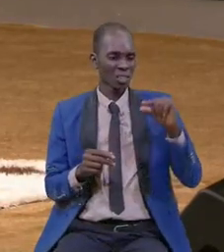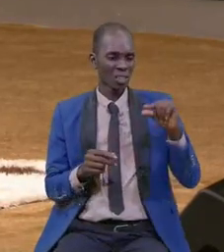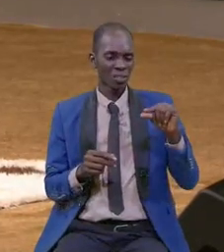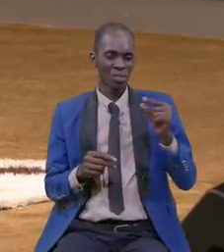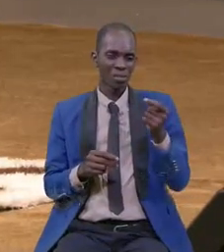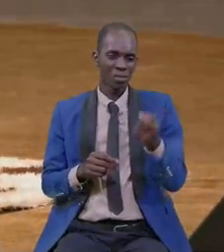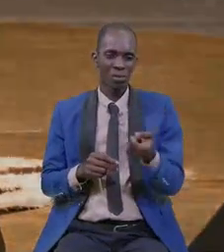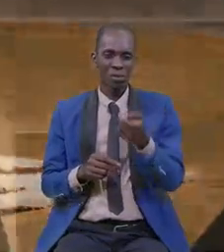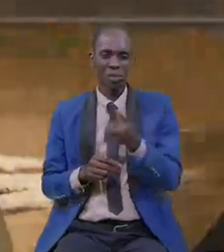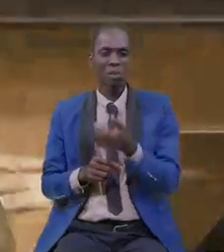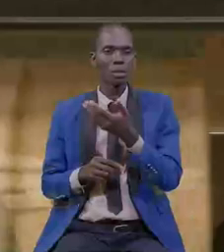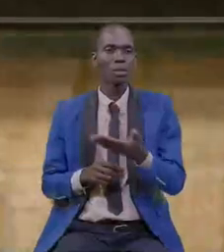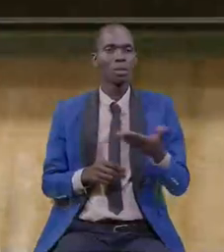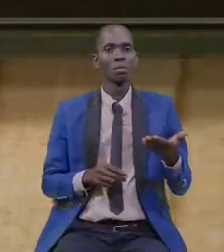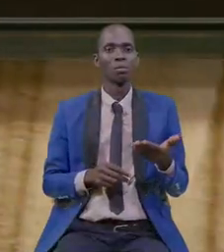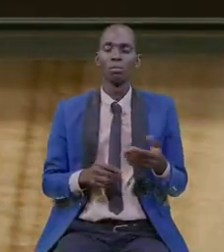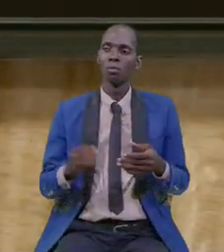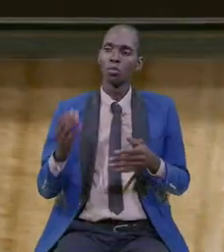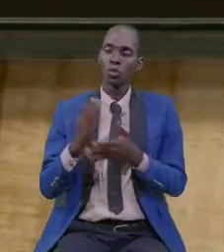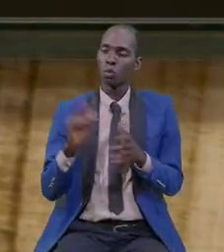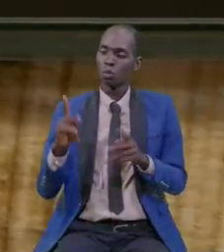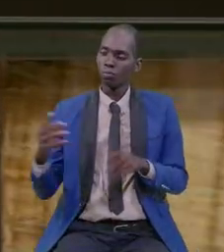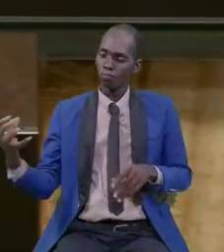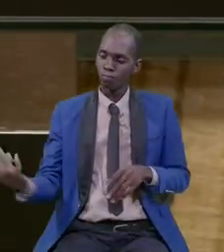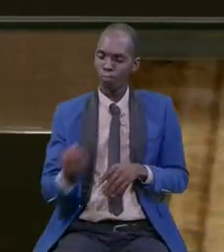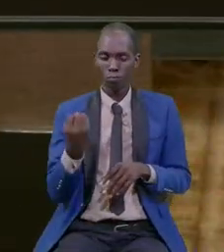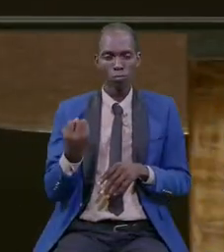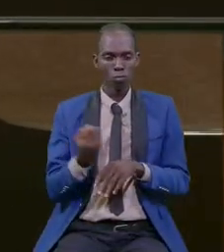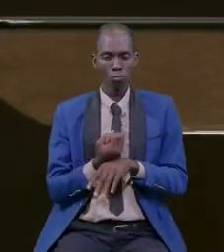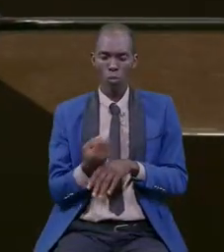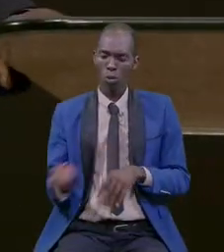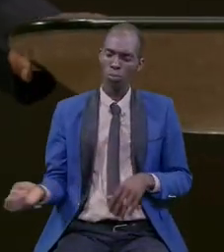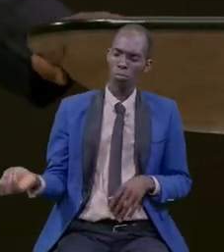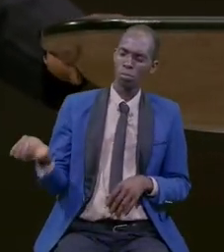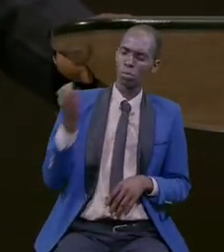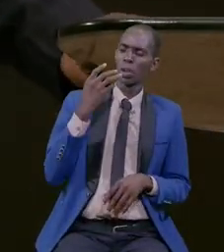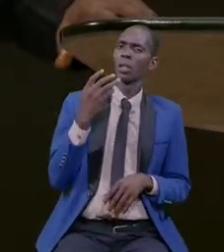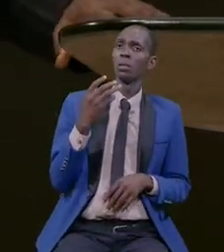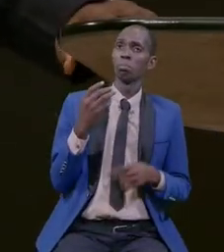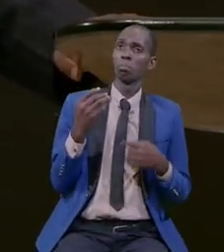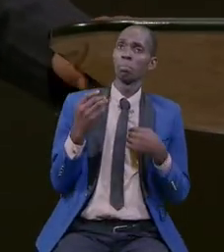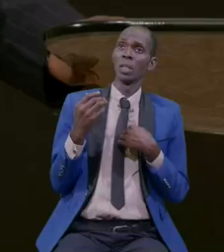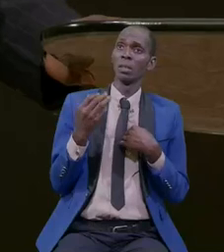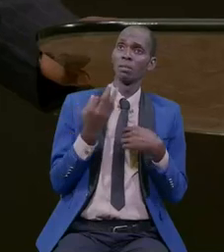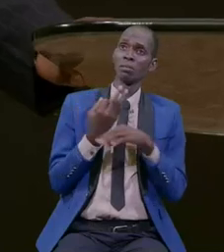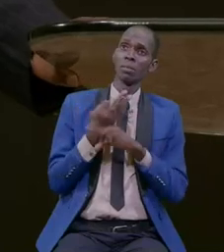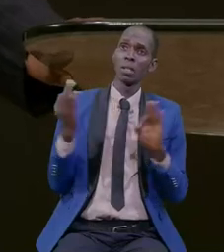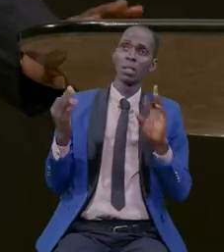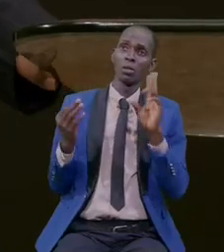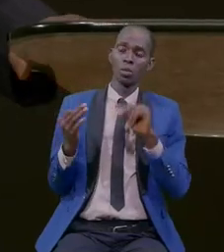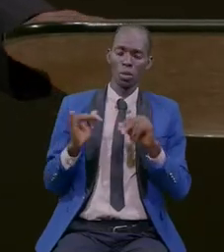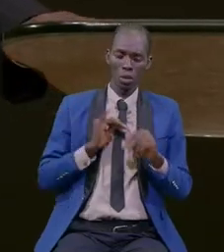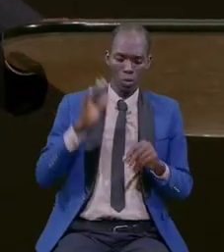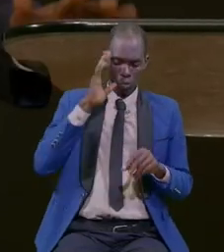choses on lui a on t'a jeté quelque chose moi je sais comment jeter aussi hein vous prenez et vous